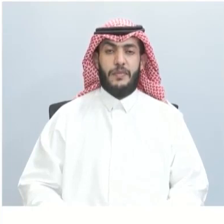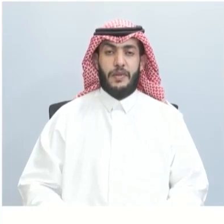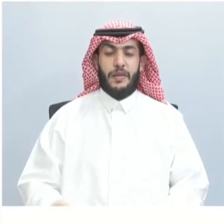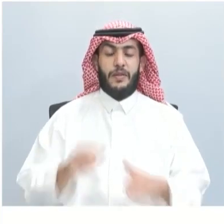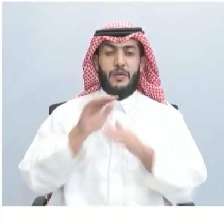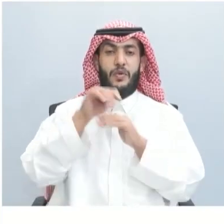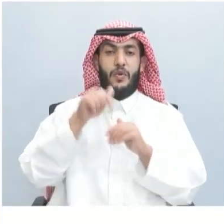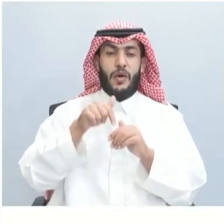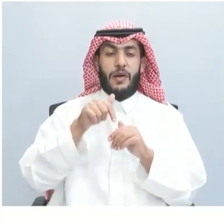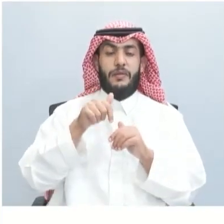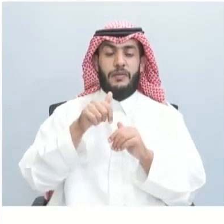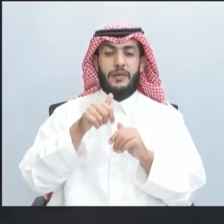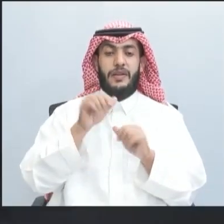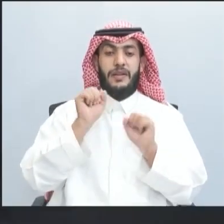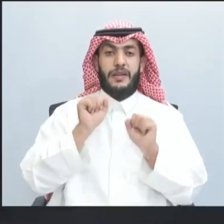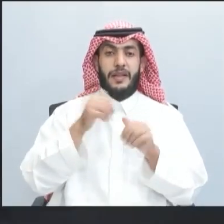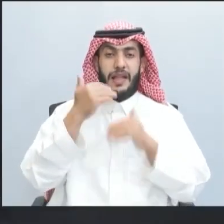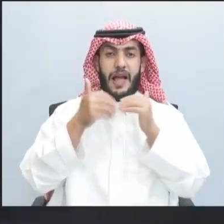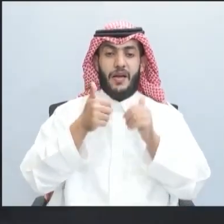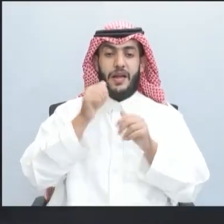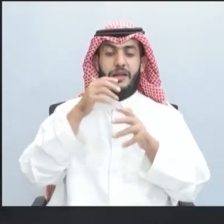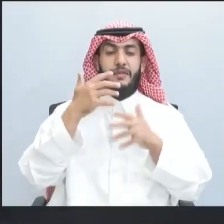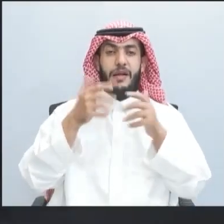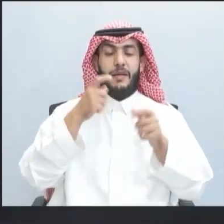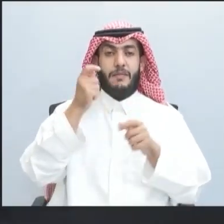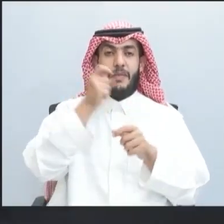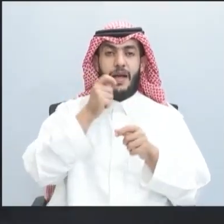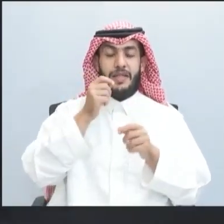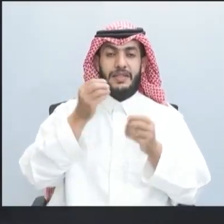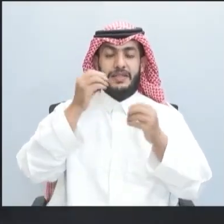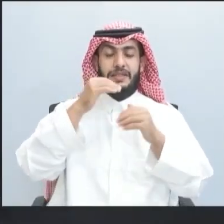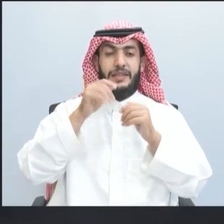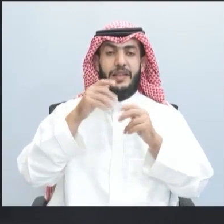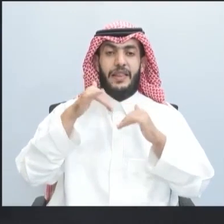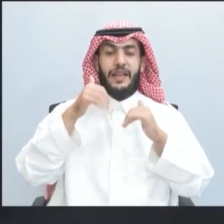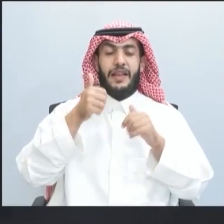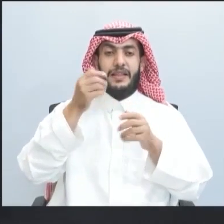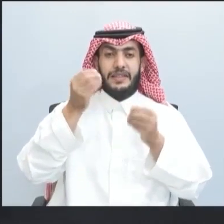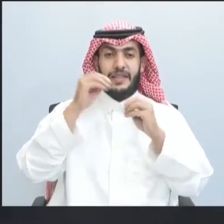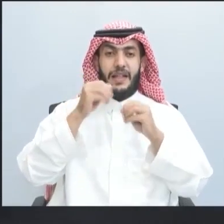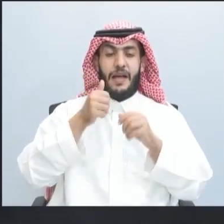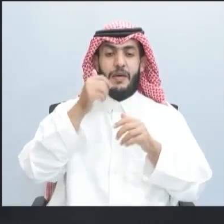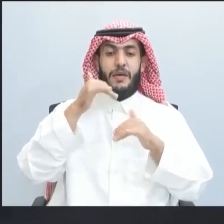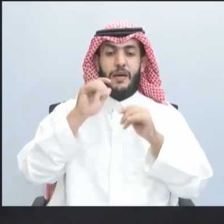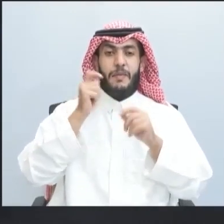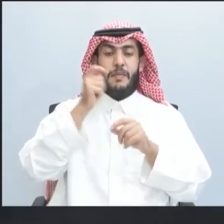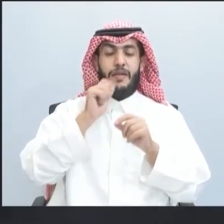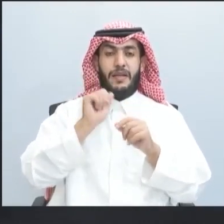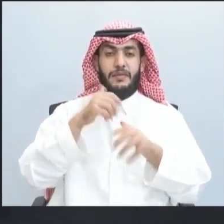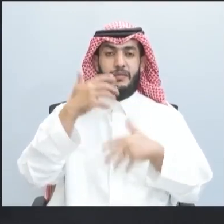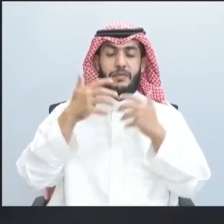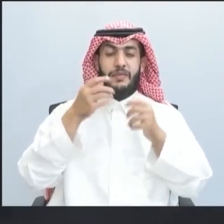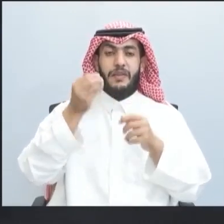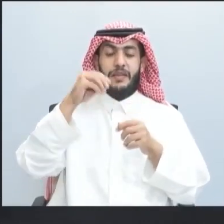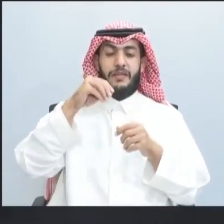في درسنا اليوم سنتعرف على تحسين محركات البحث وسنتعرف على طريقه تحسين محركات البحث